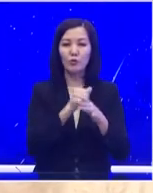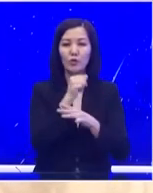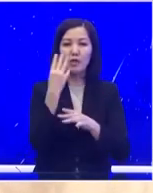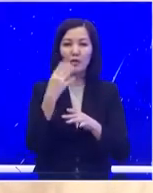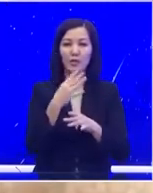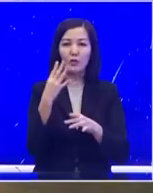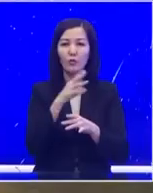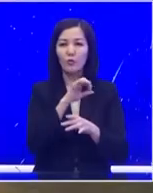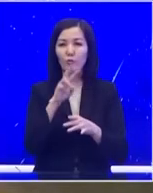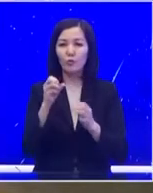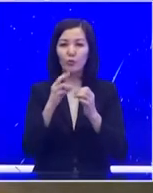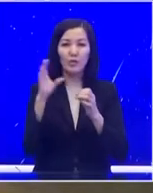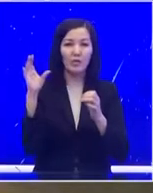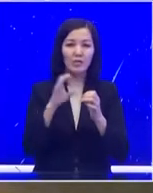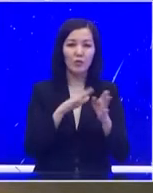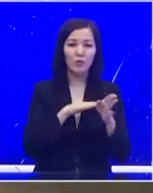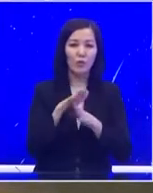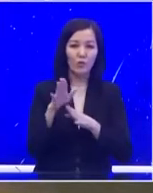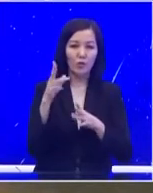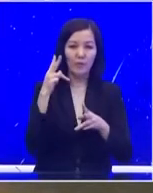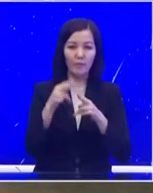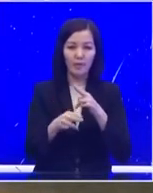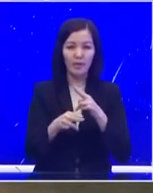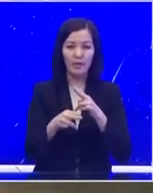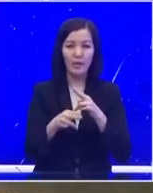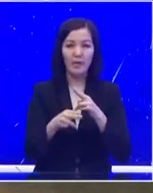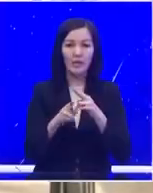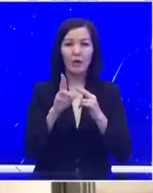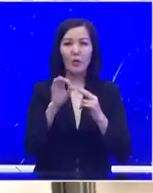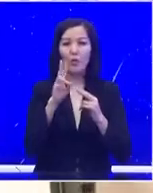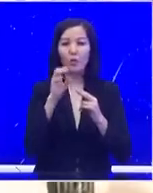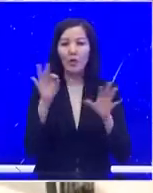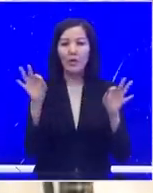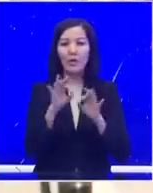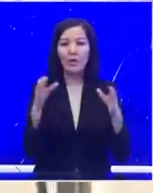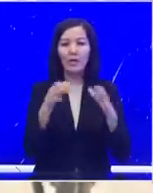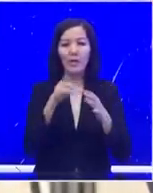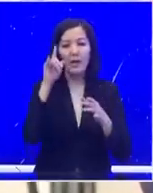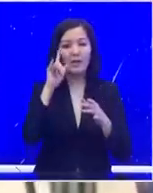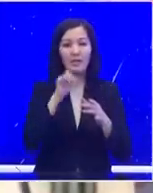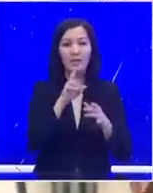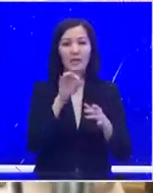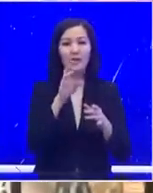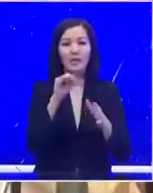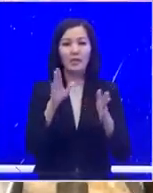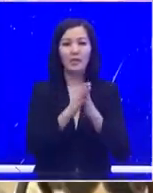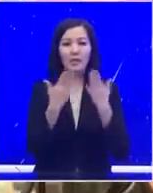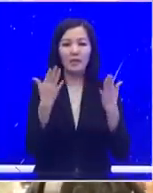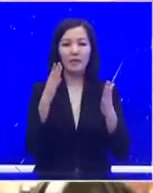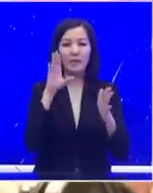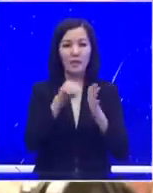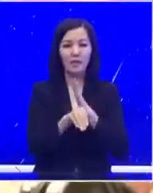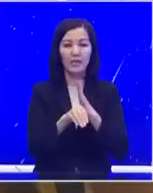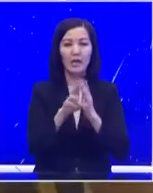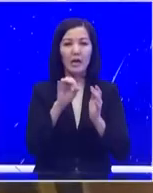44 минут 12 секундта ойнап бітті. Сөйтіп Қорқыт этно ансамблі Қазақстанның Гиннес рекордтар кітабына енді. Бұл